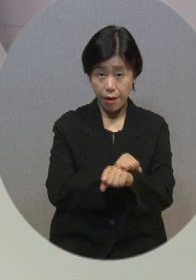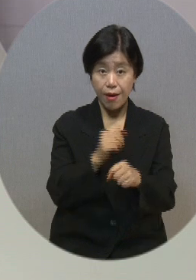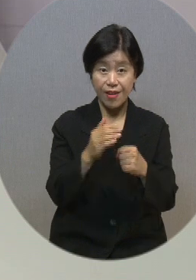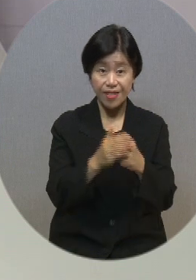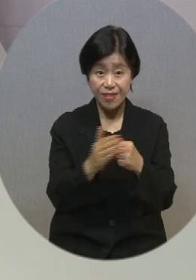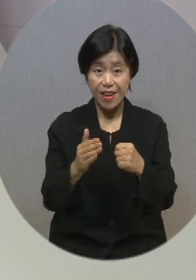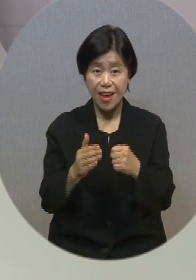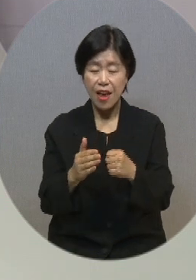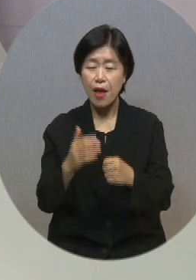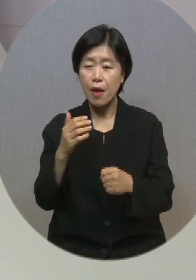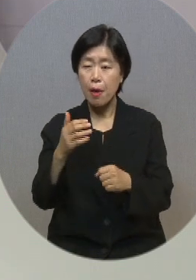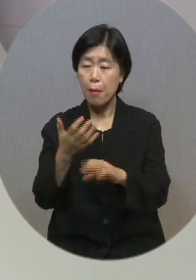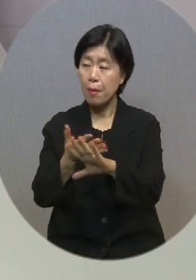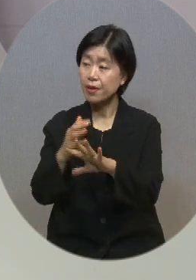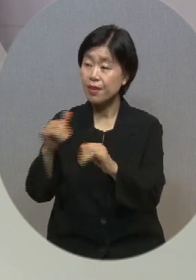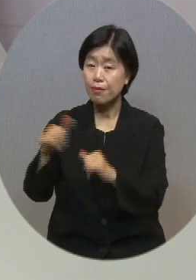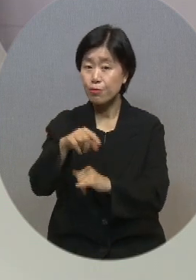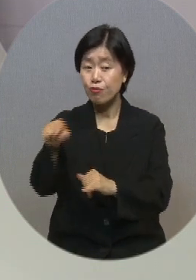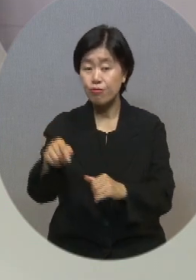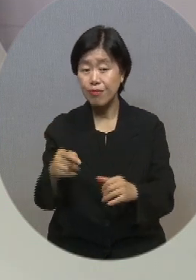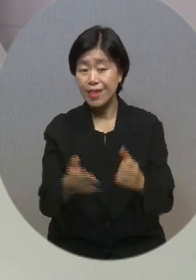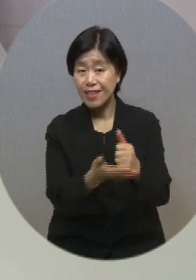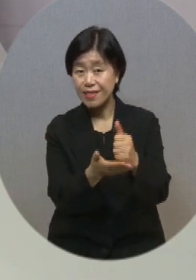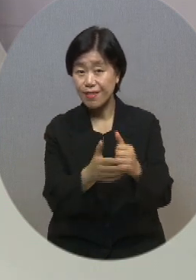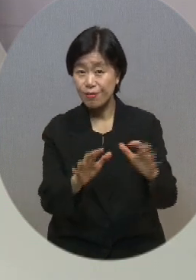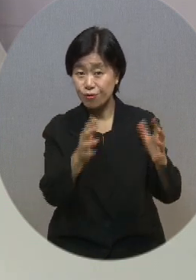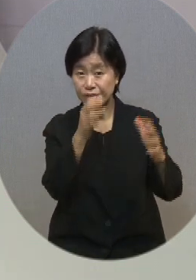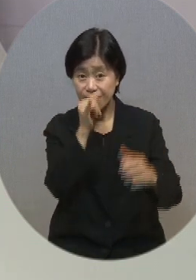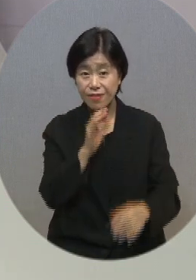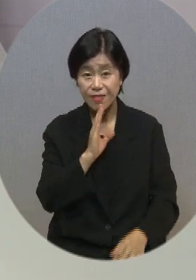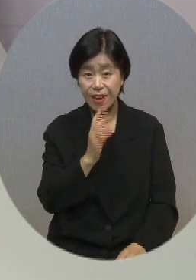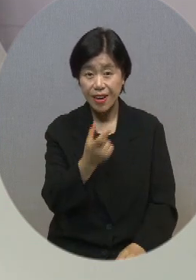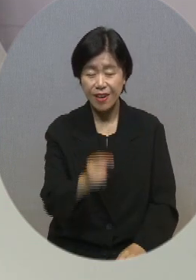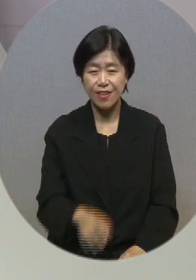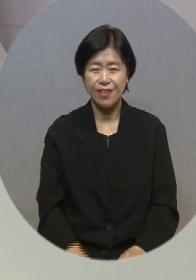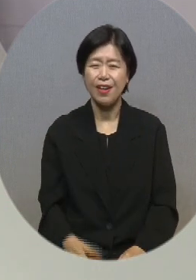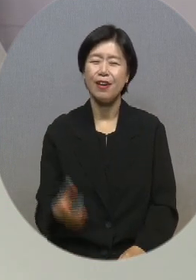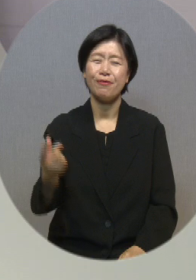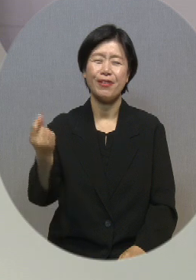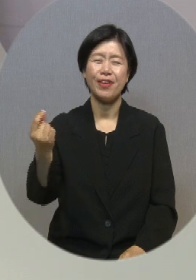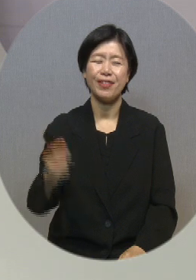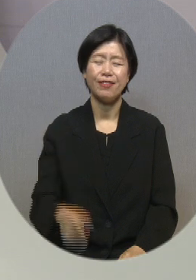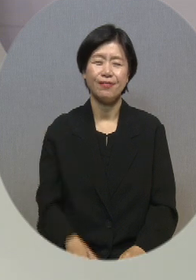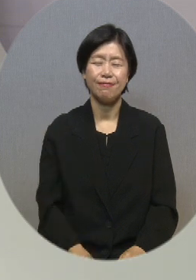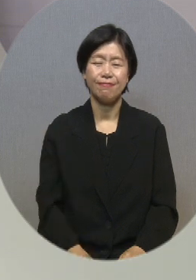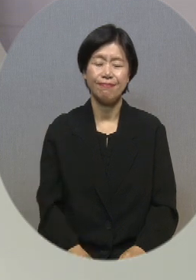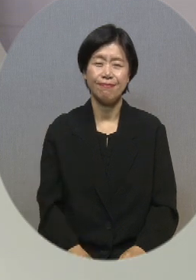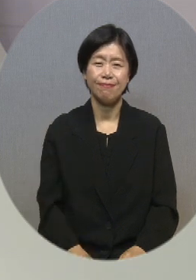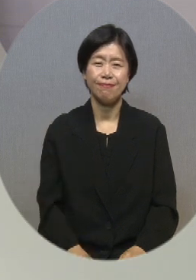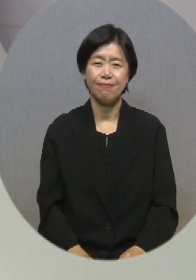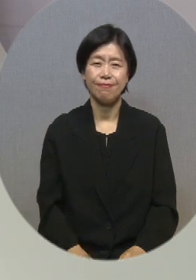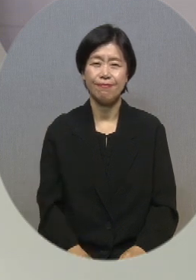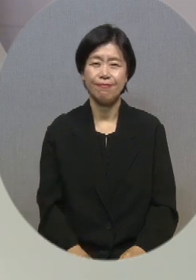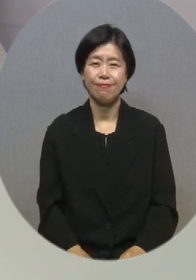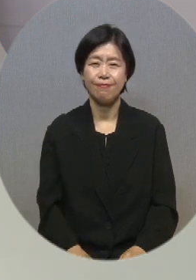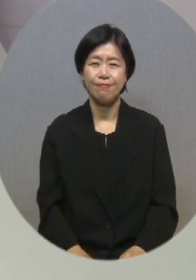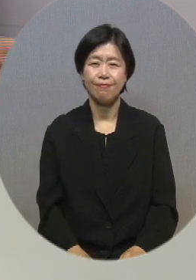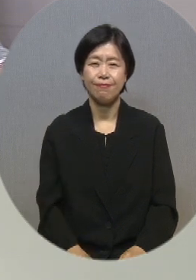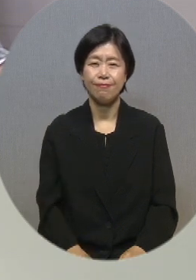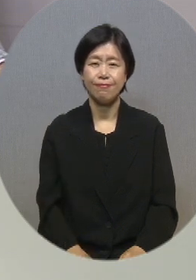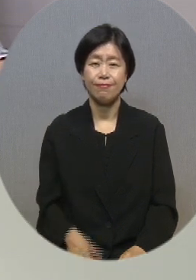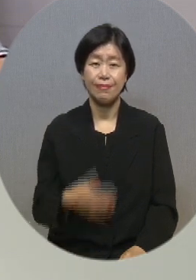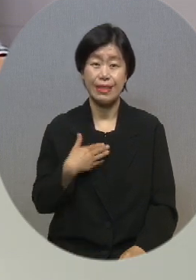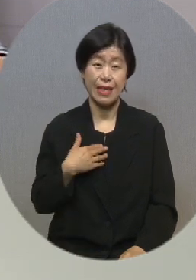뜨거웠다고 들었습니다. 아, 맞습니까? 진짜 그렇습니까? 맞습니다. 아 예. 근데 제가